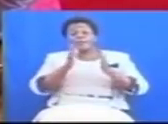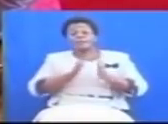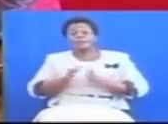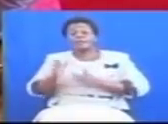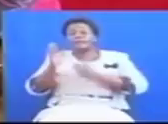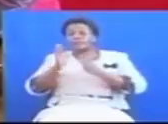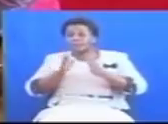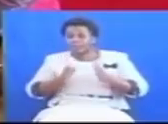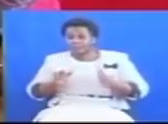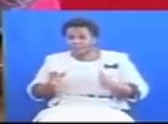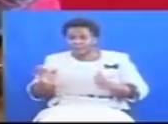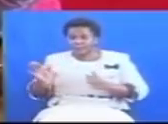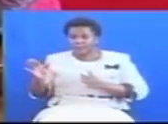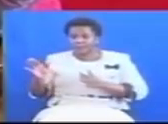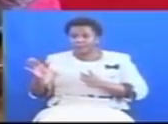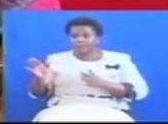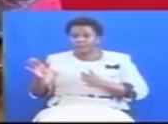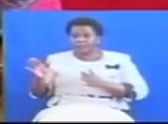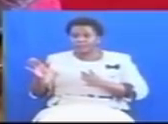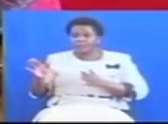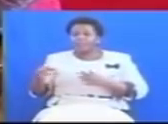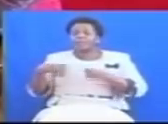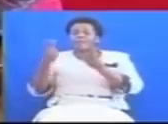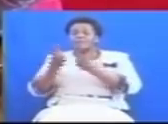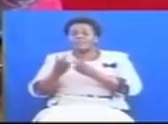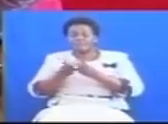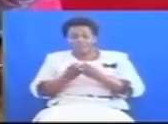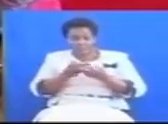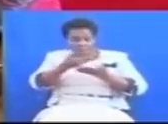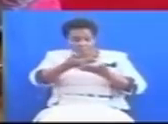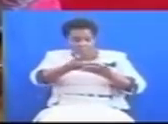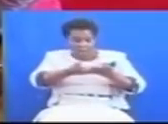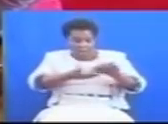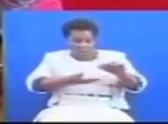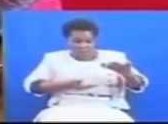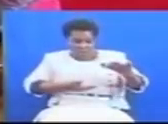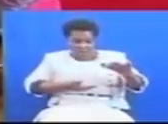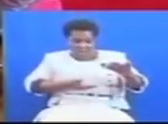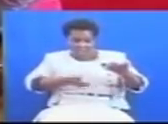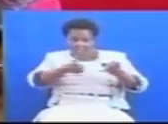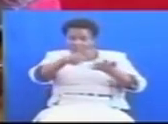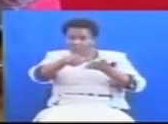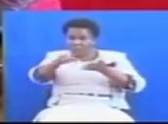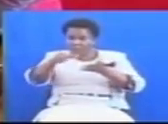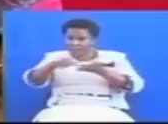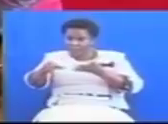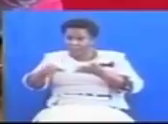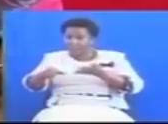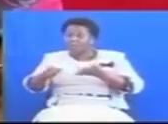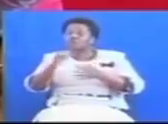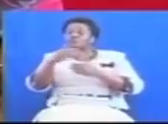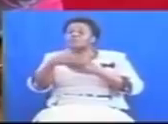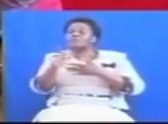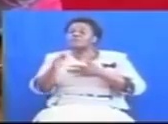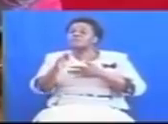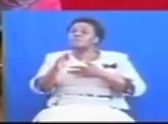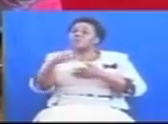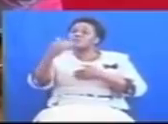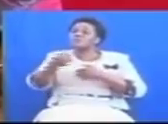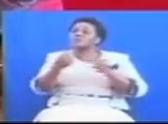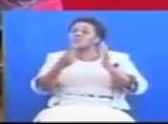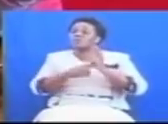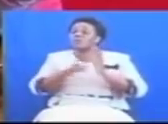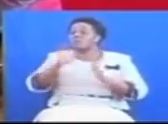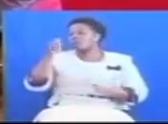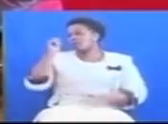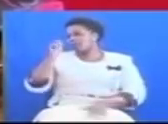kuwa hizi LC letter of credit zilifunguliwa mwezi wa saba mwaka jana 2018. Naomba niwatie